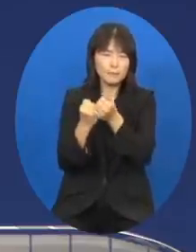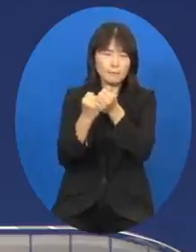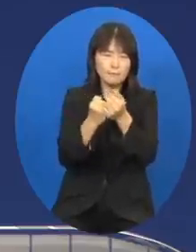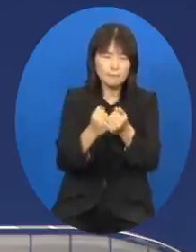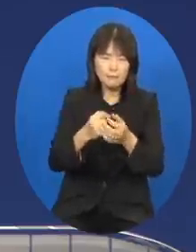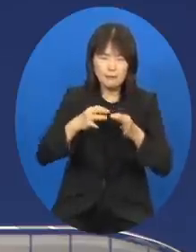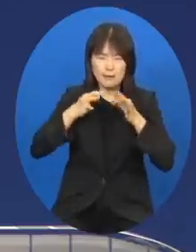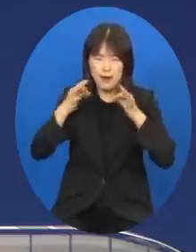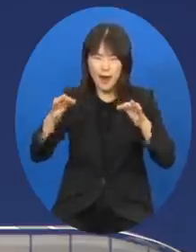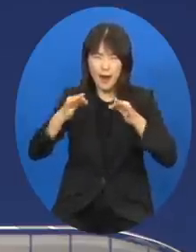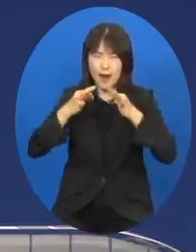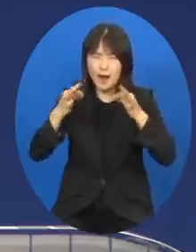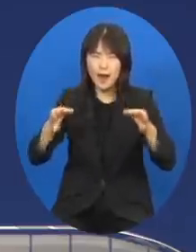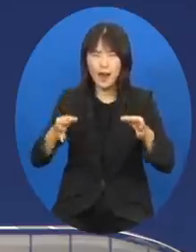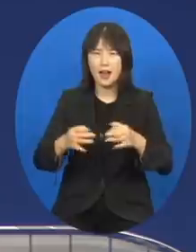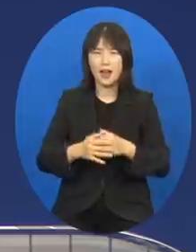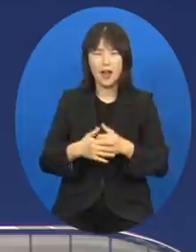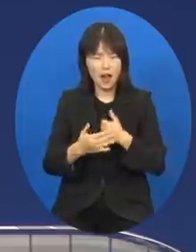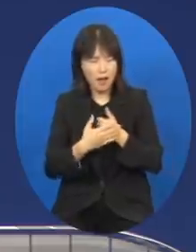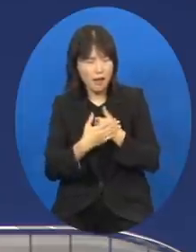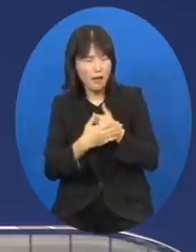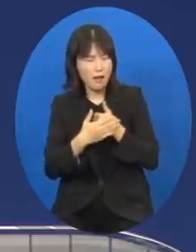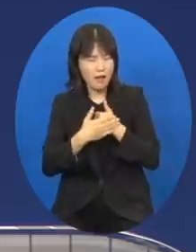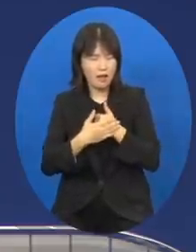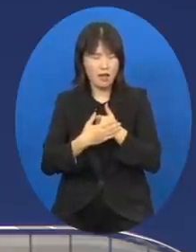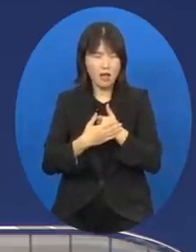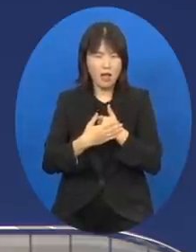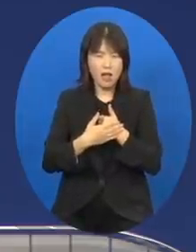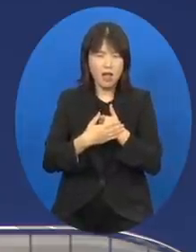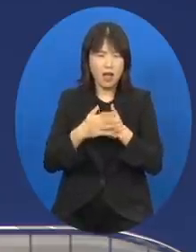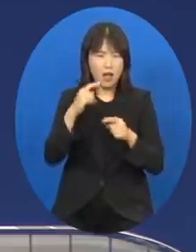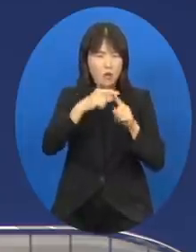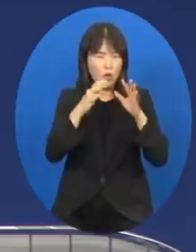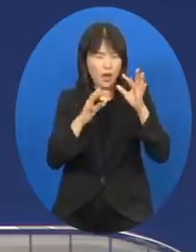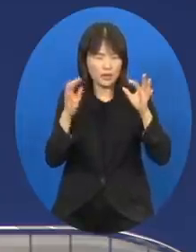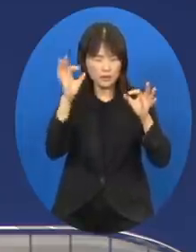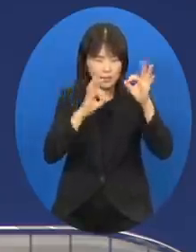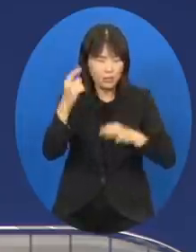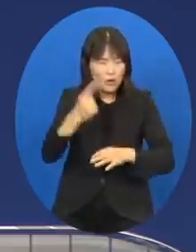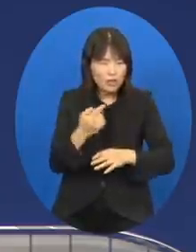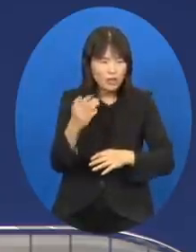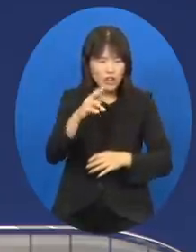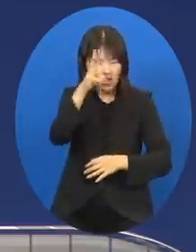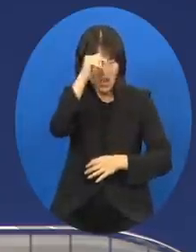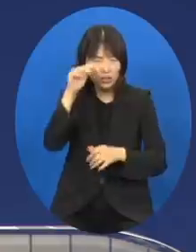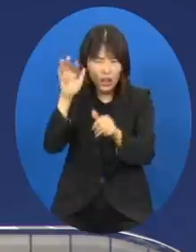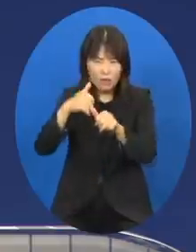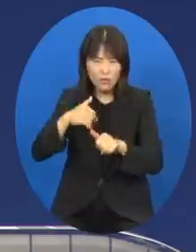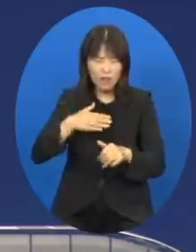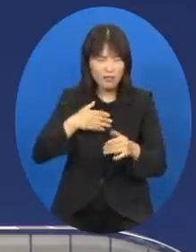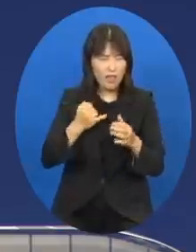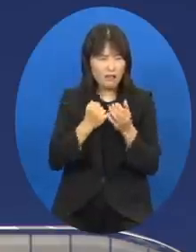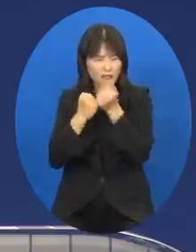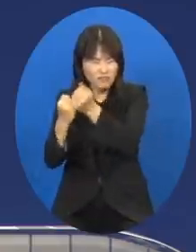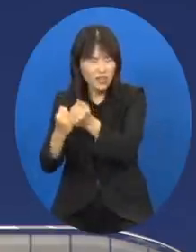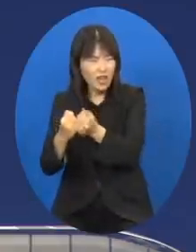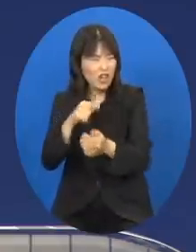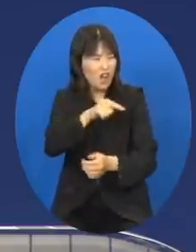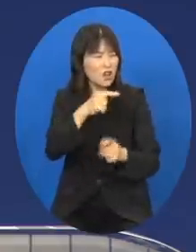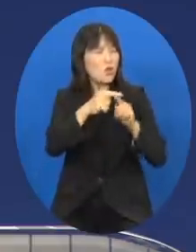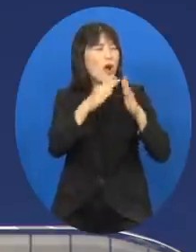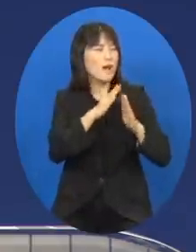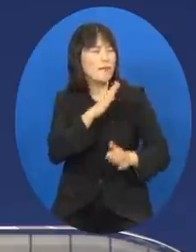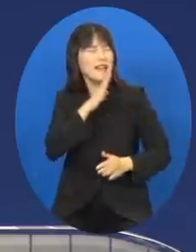악을 써요. 악을 써. 도와달라고 교회 찾아왔더니 경찰 불러서 끄집어내는 데가 교회야